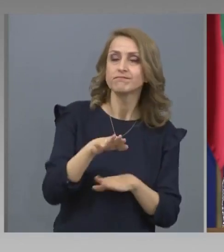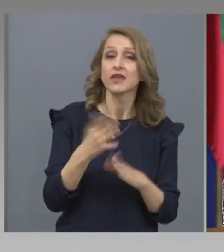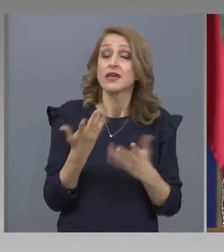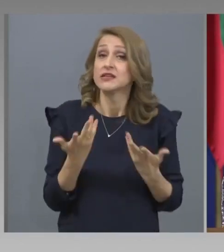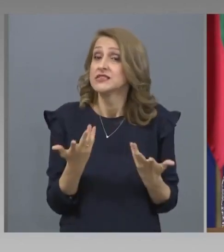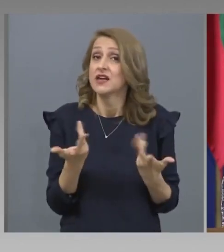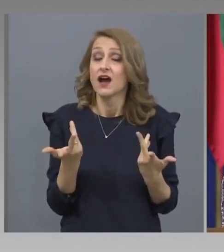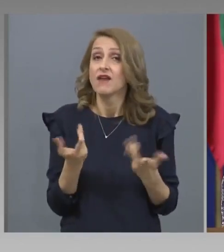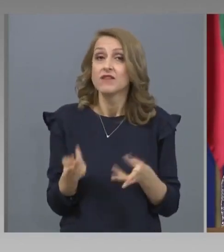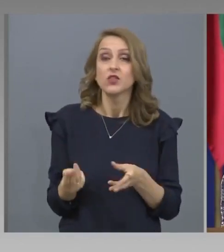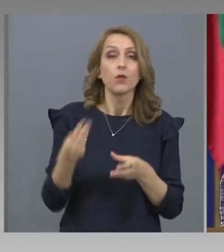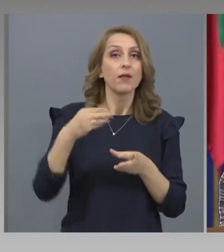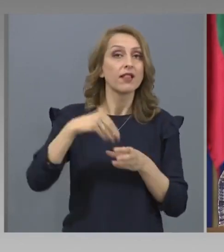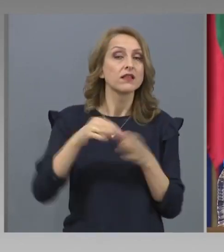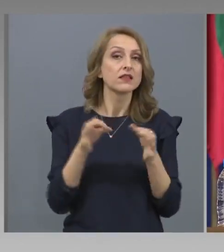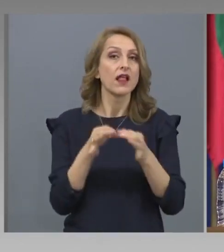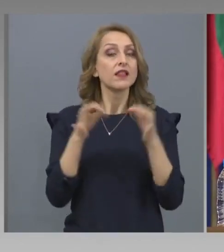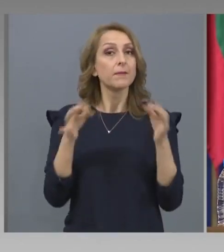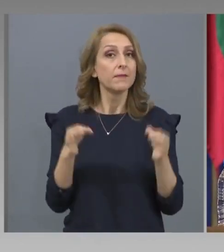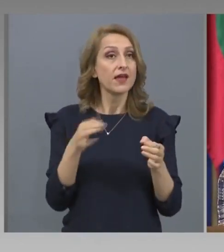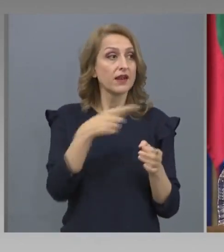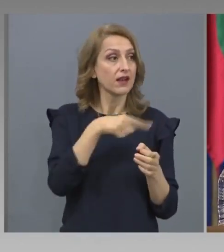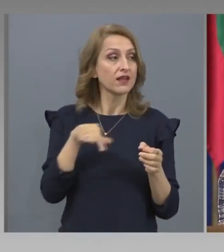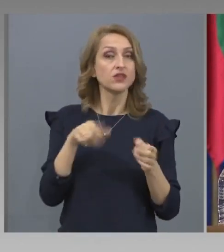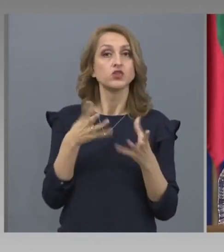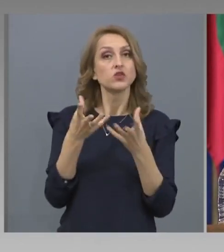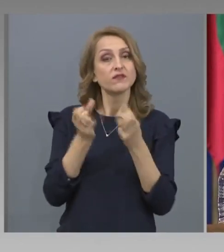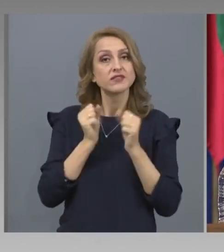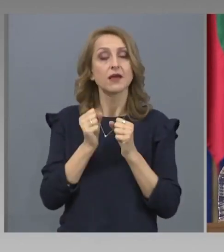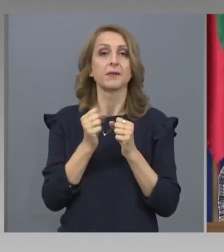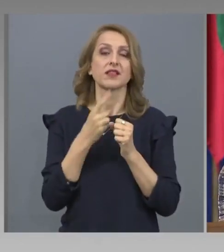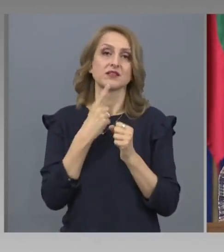ще бъдат взети за защита на лекарите?